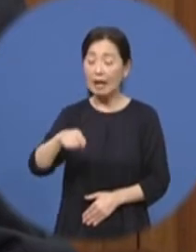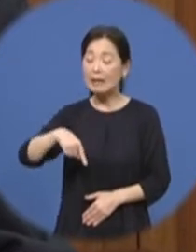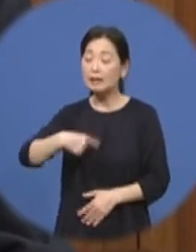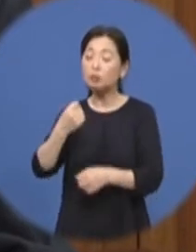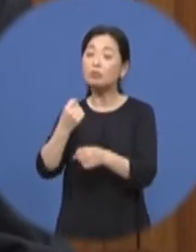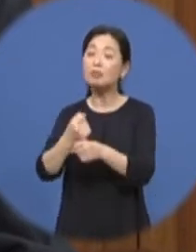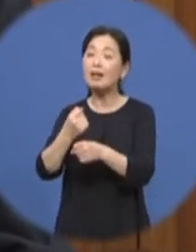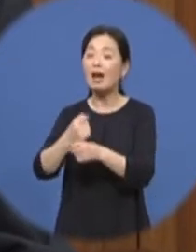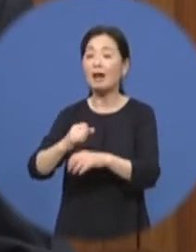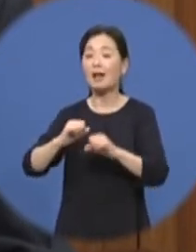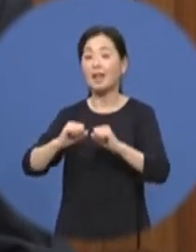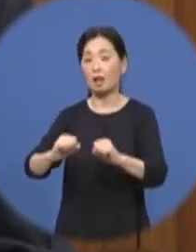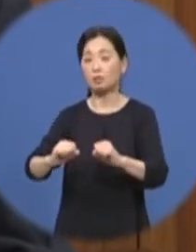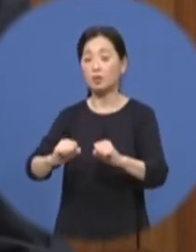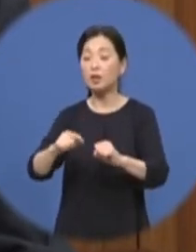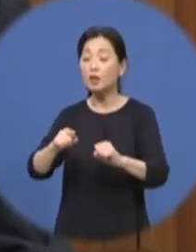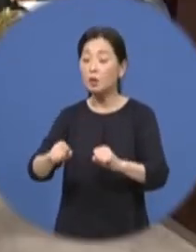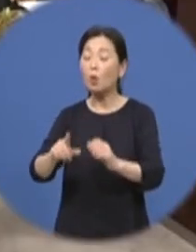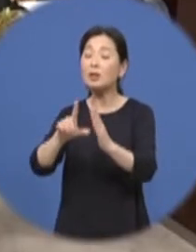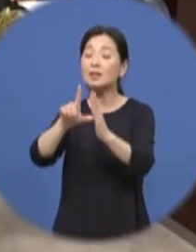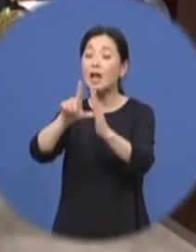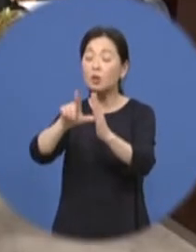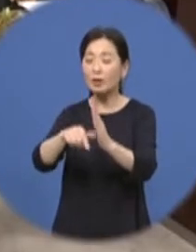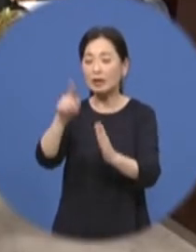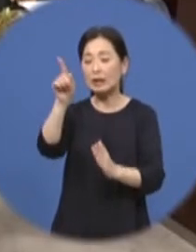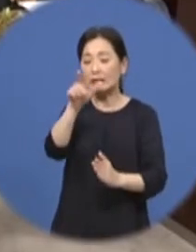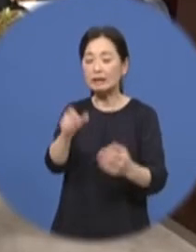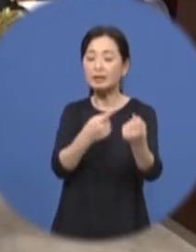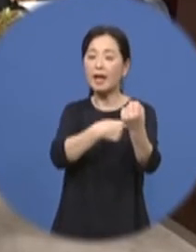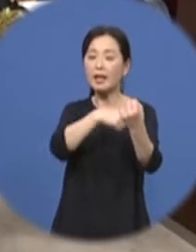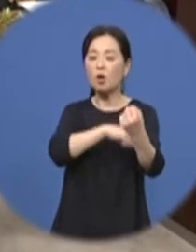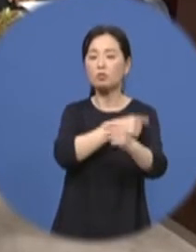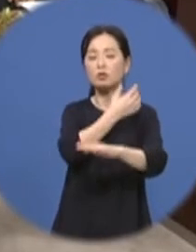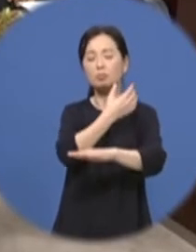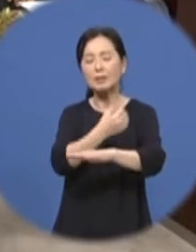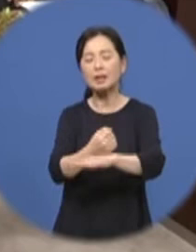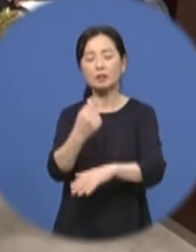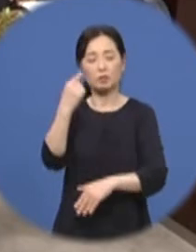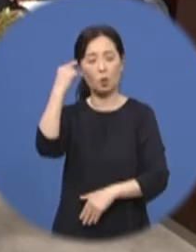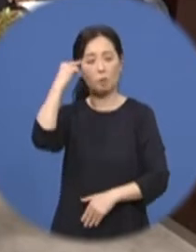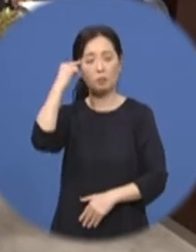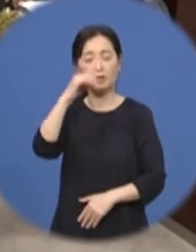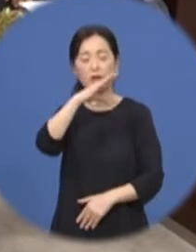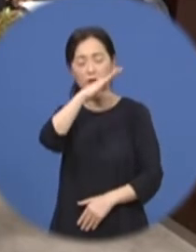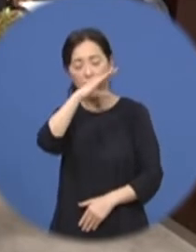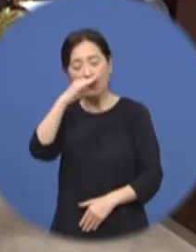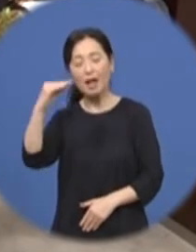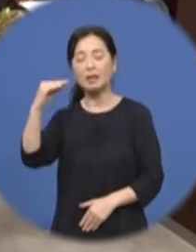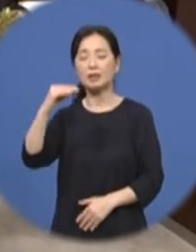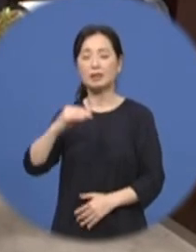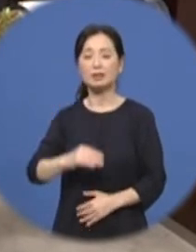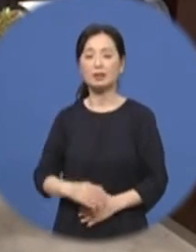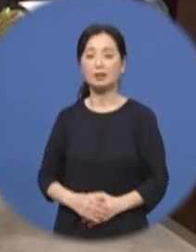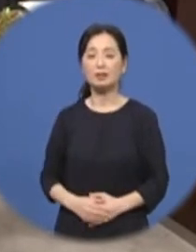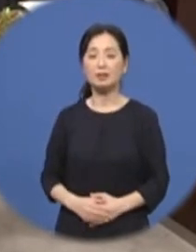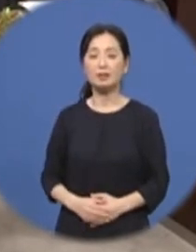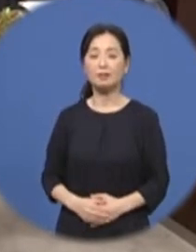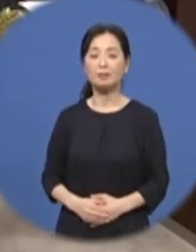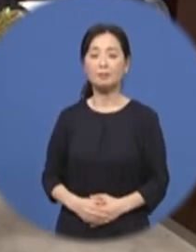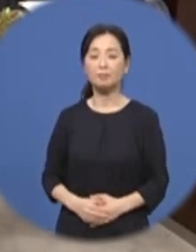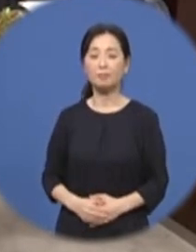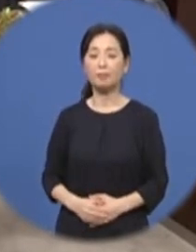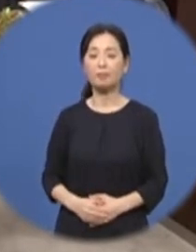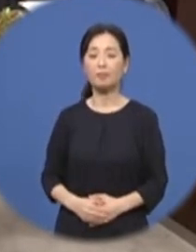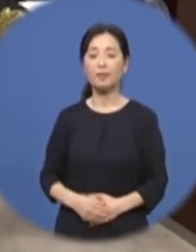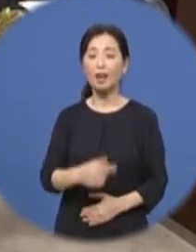本当これで人間力をついていくんじゃないかなというふうに思うんですよ。素晴らしいですね。 そうですね、はい、 はい、いろい